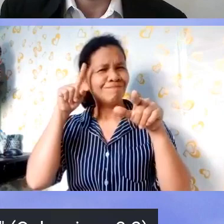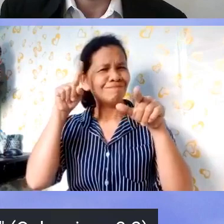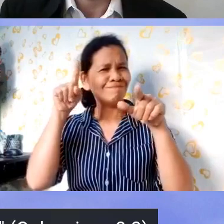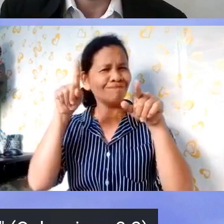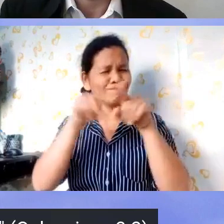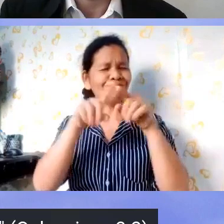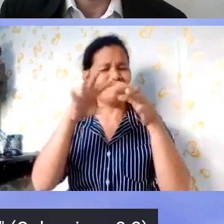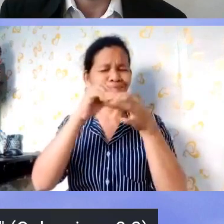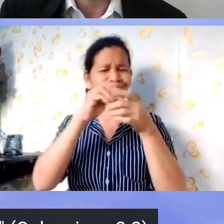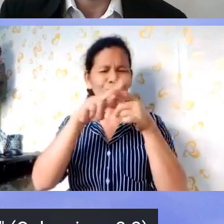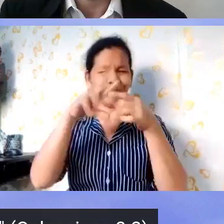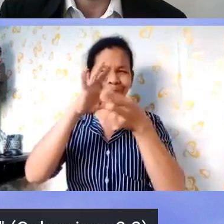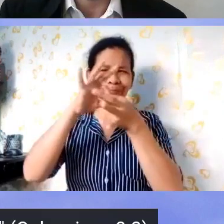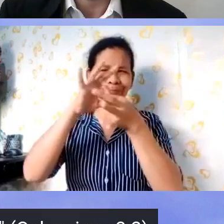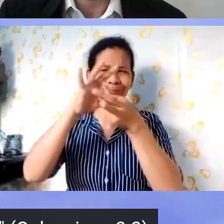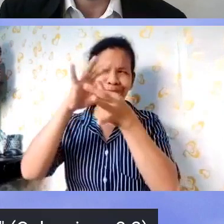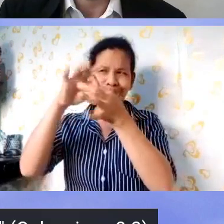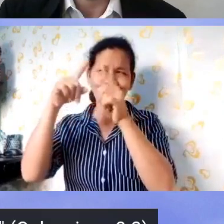ay